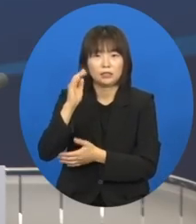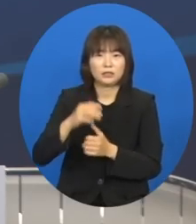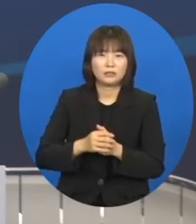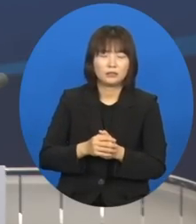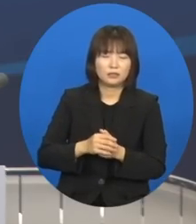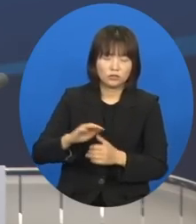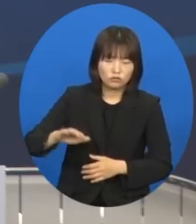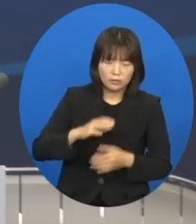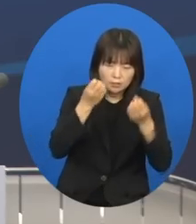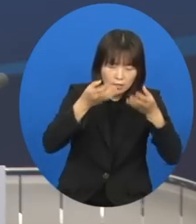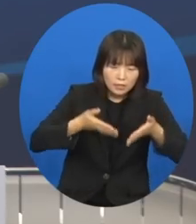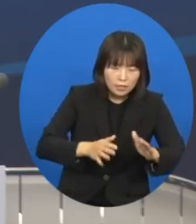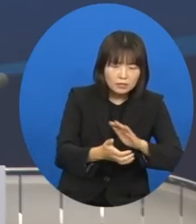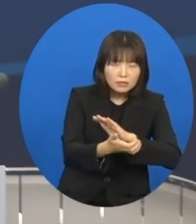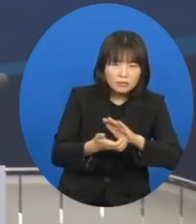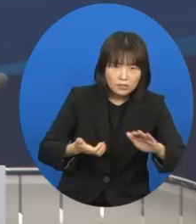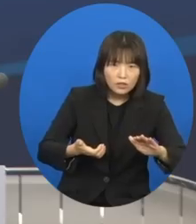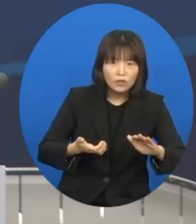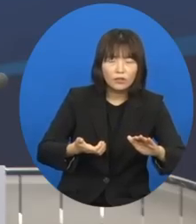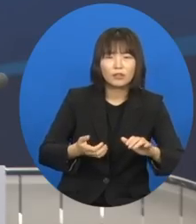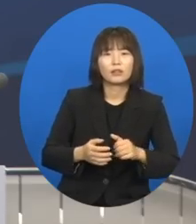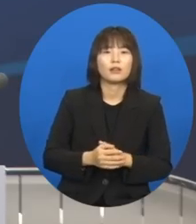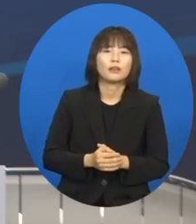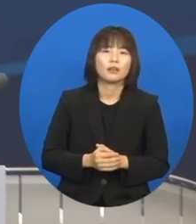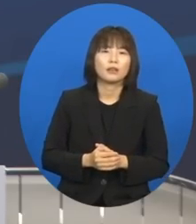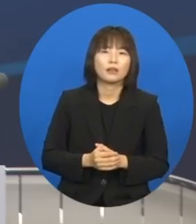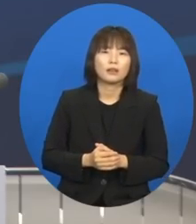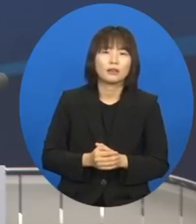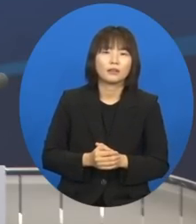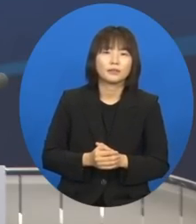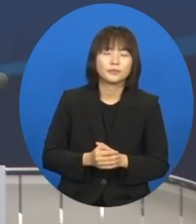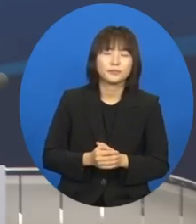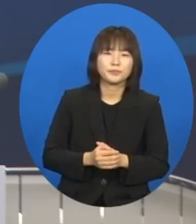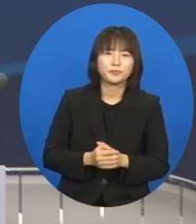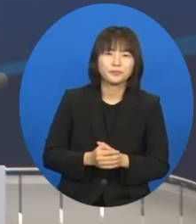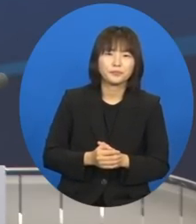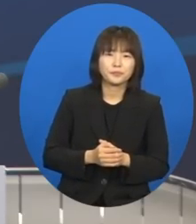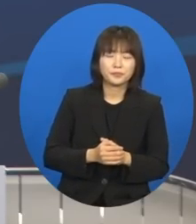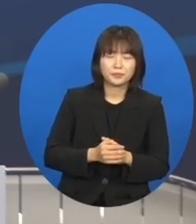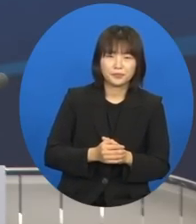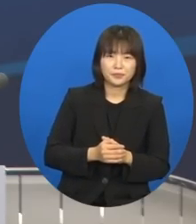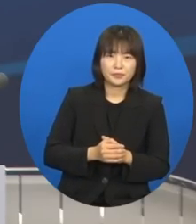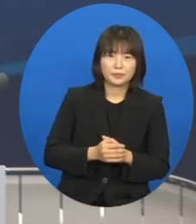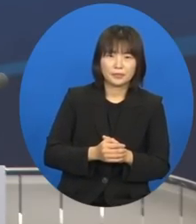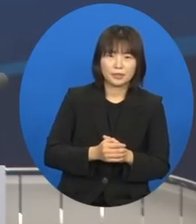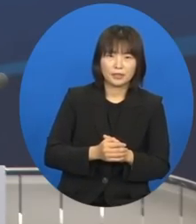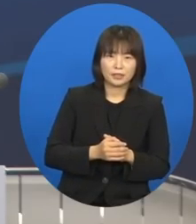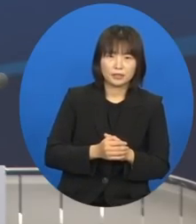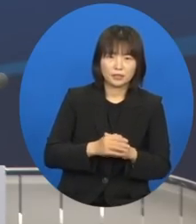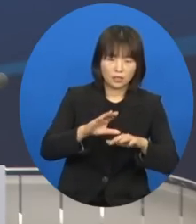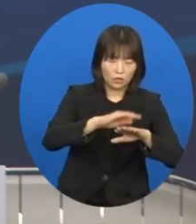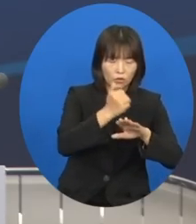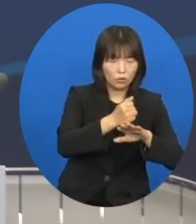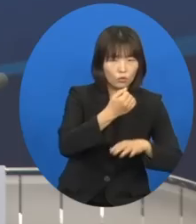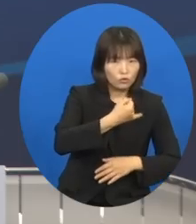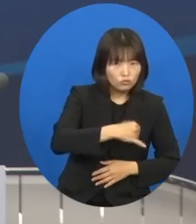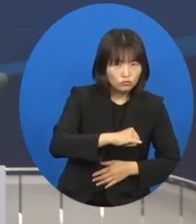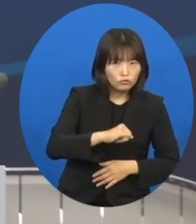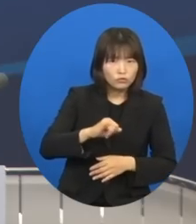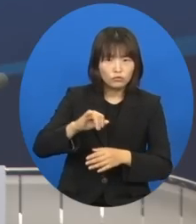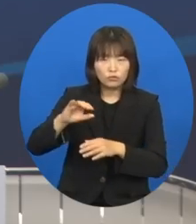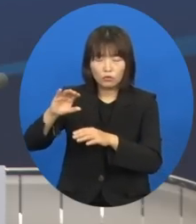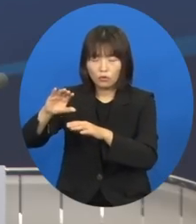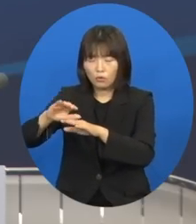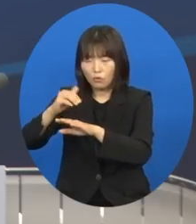어둠에 있었던 고아소녀였던 이 흑설공주가 주인공 왕자님을 만납니다. 이 왕자님은 예수님을 예표해요.